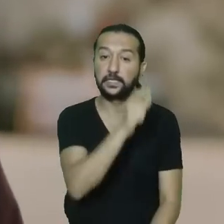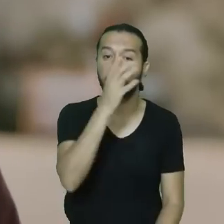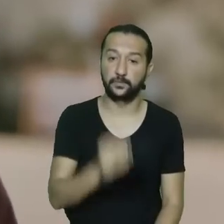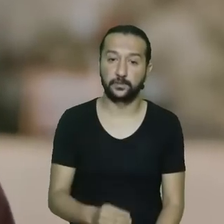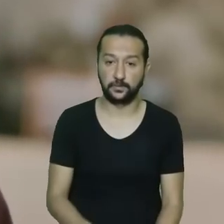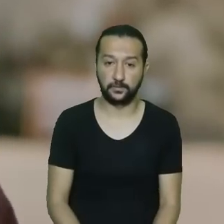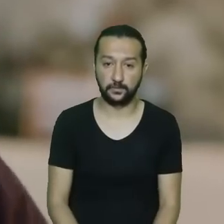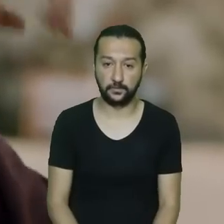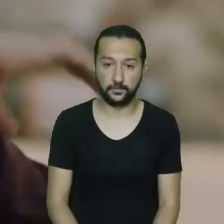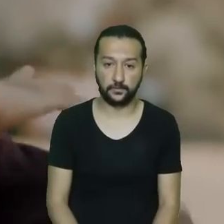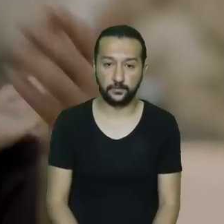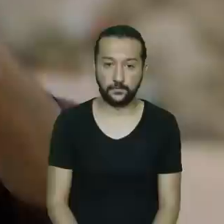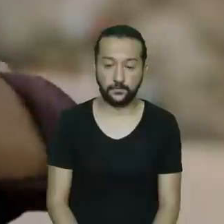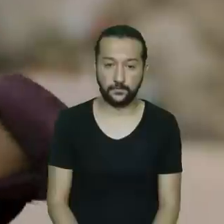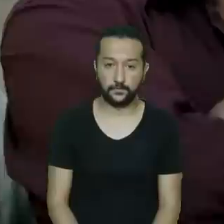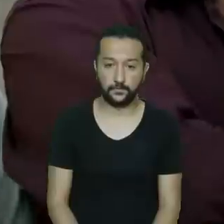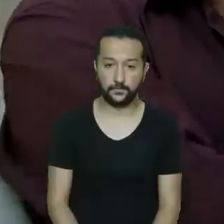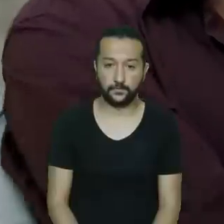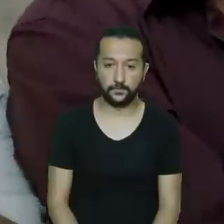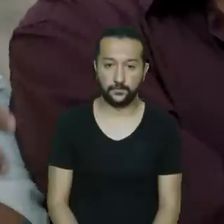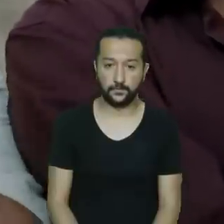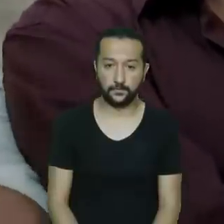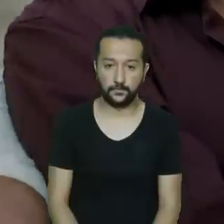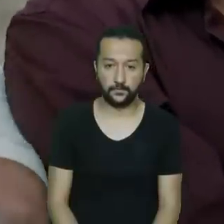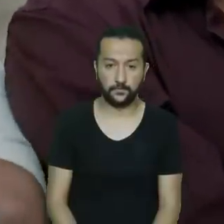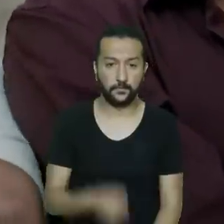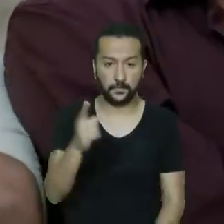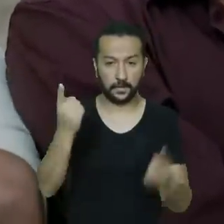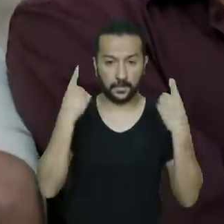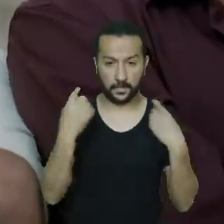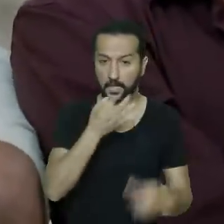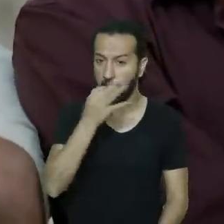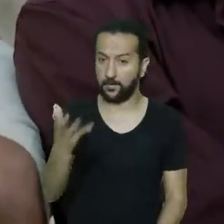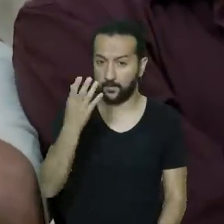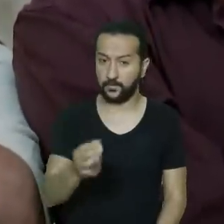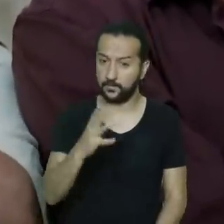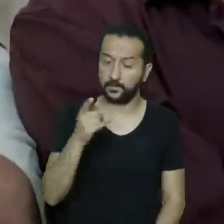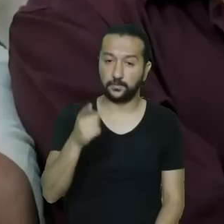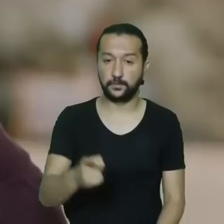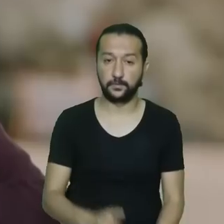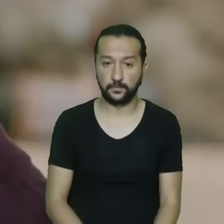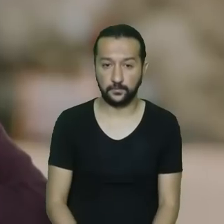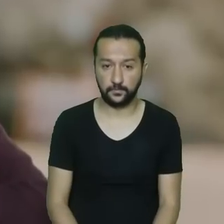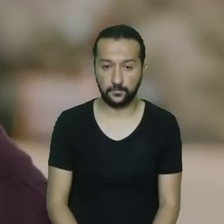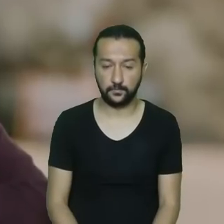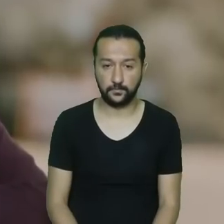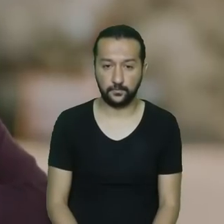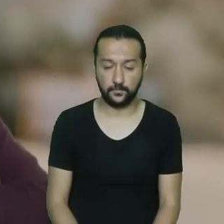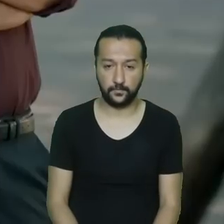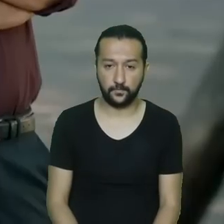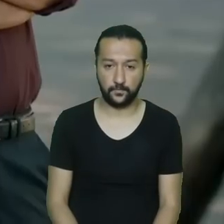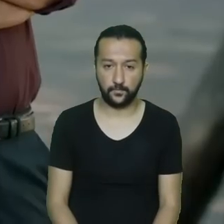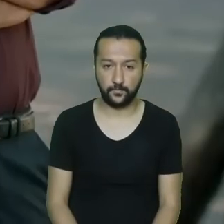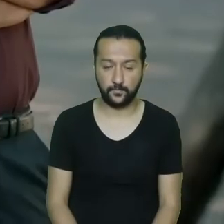kaçılmış. Parmaklarını koşar gibi oynatıp alnına vurdu. Yetkililere haber versek mi acaba? Kollarını bağlayıp